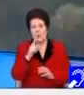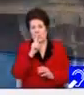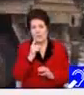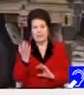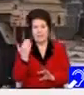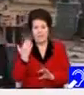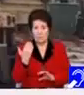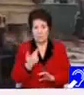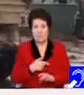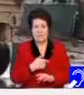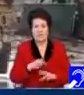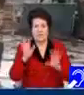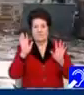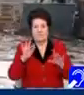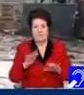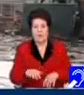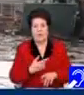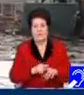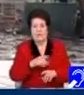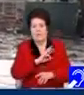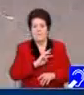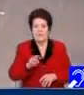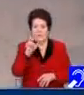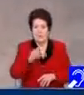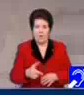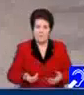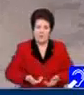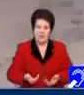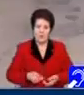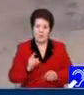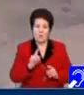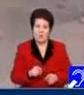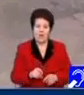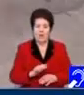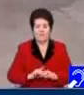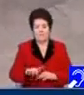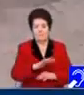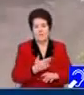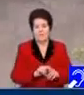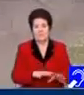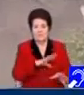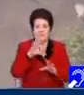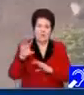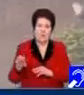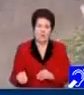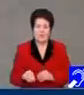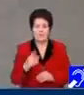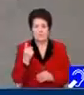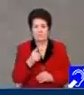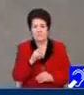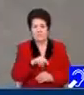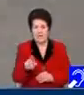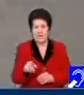Ploaia torențială a început să cadă ieri dimineață, iar mii de oameni care locuiau de-a lungul coastei Pacificului au fost evacuați. Unii dintre ei au